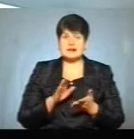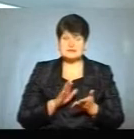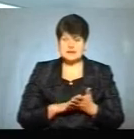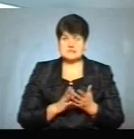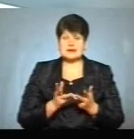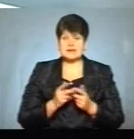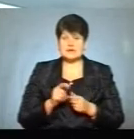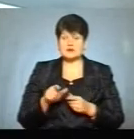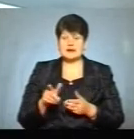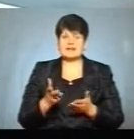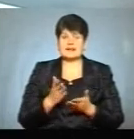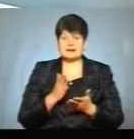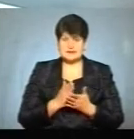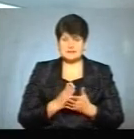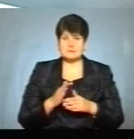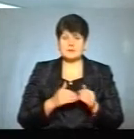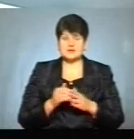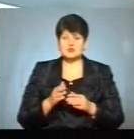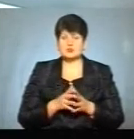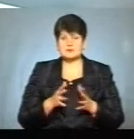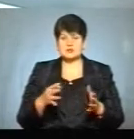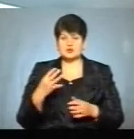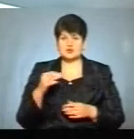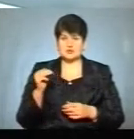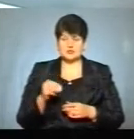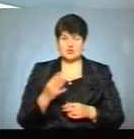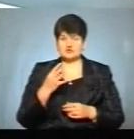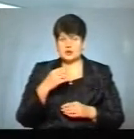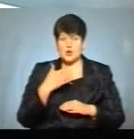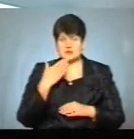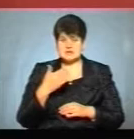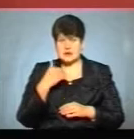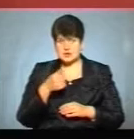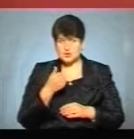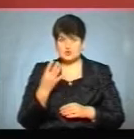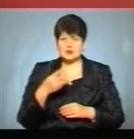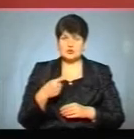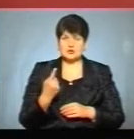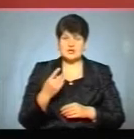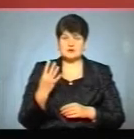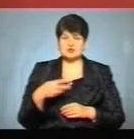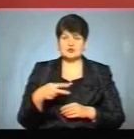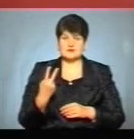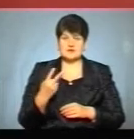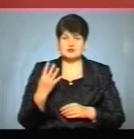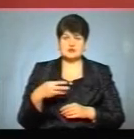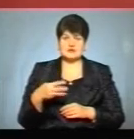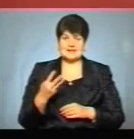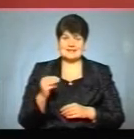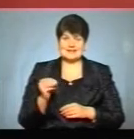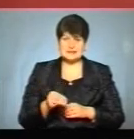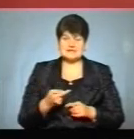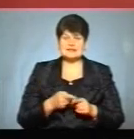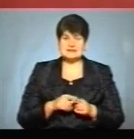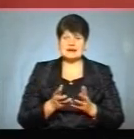людей, яка є, то вона практично поза 40 тисяч, це от 4 останні роки. 41, 42, 43 тисячі – це та кількість людей, які